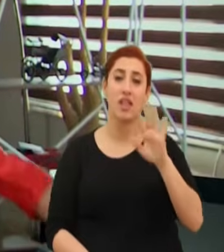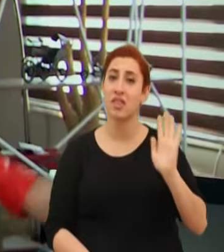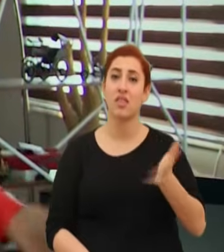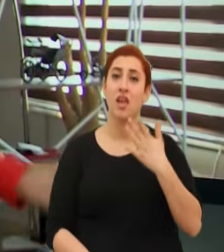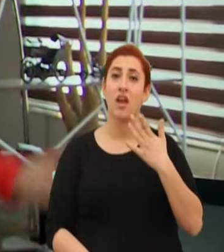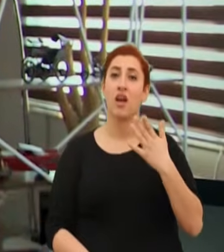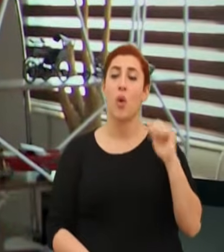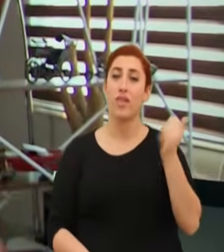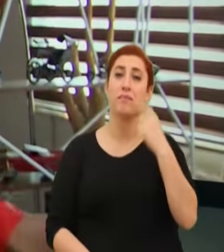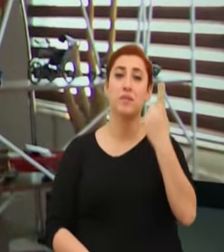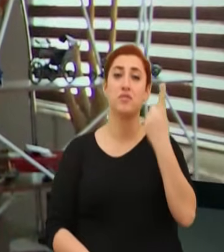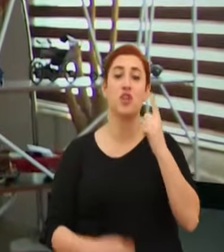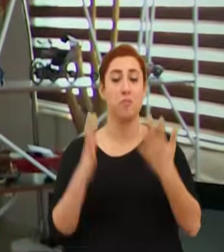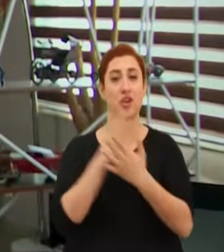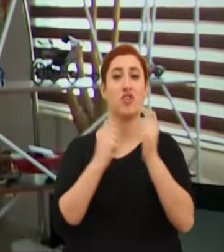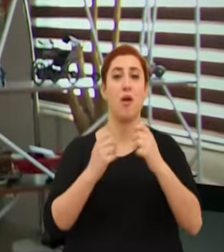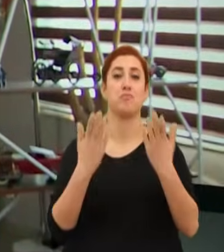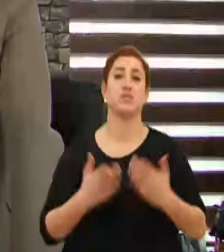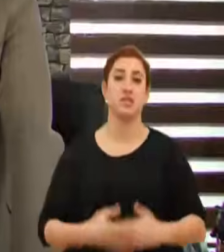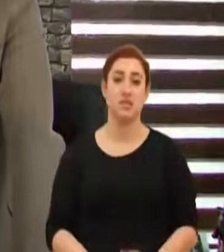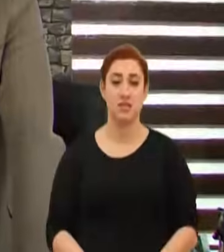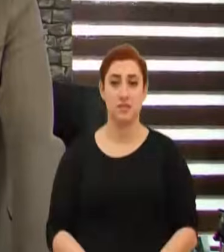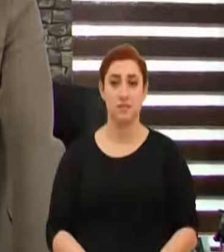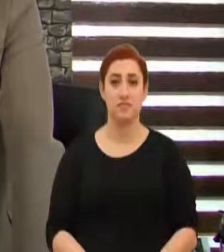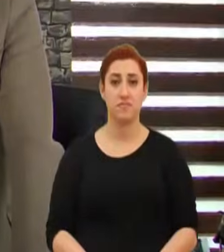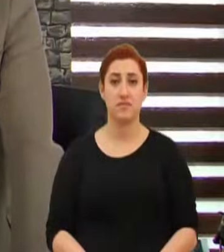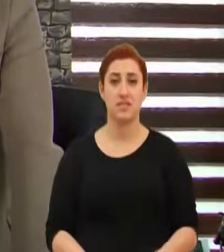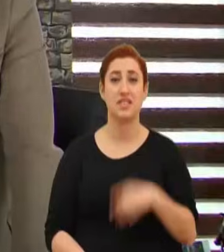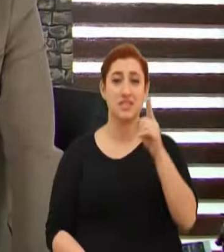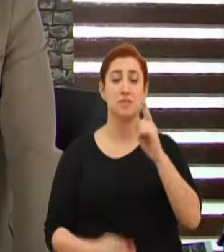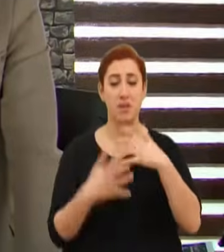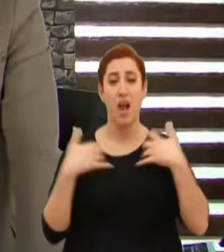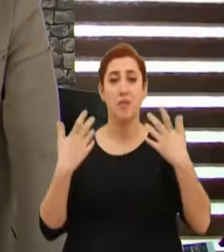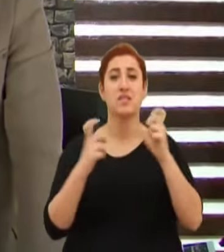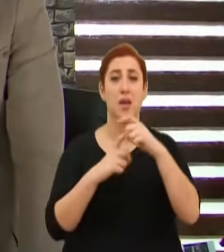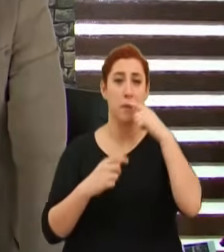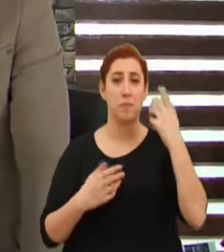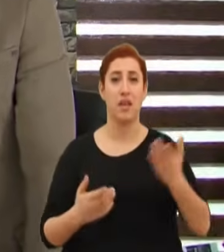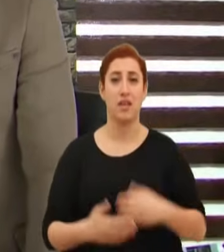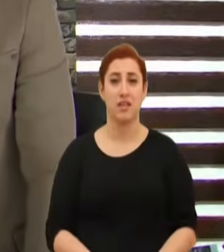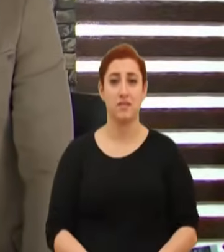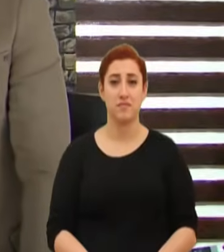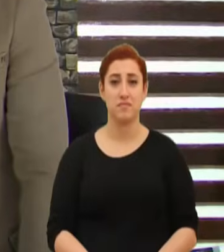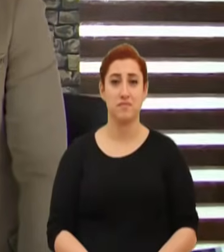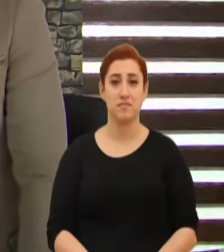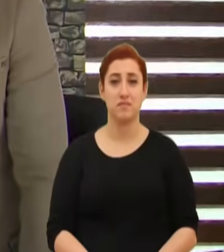meğer ne kadar önemli bir şey başarmışsın ya. Siz bir kahramansınız Sarp Bey.